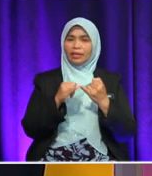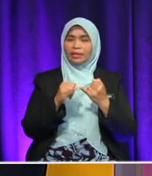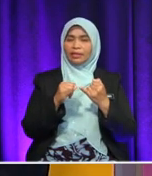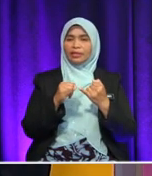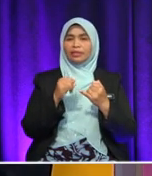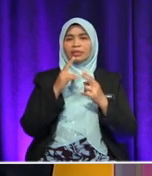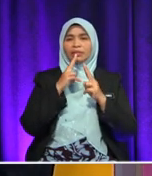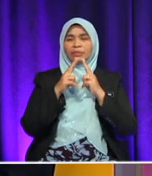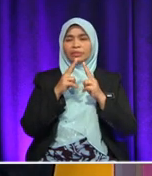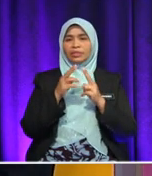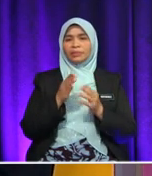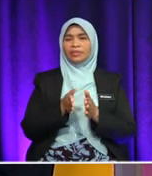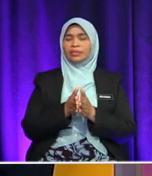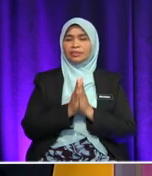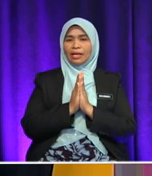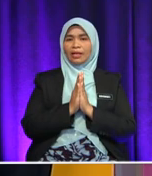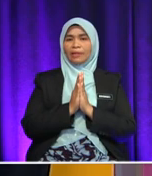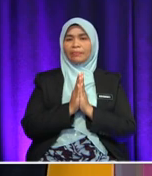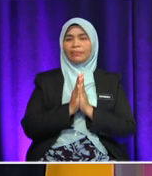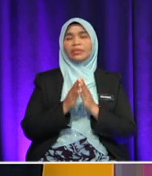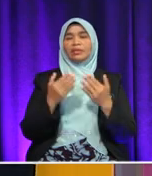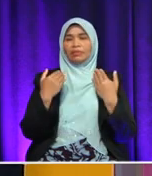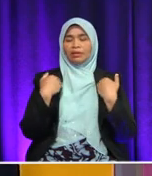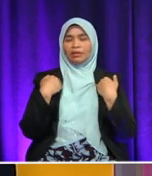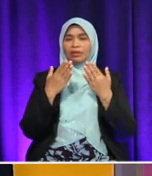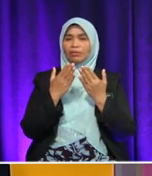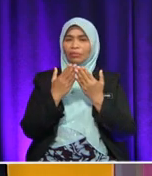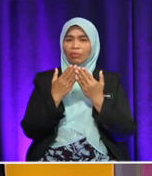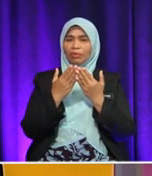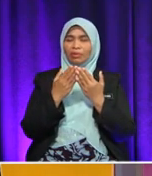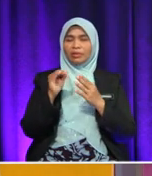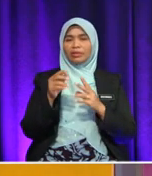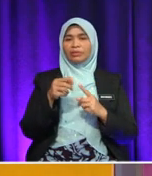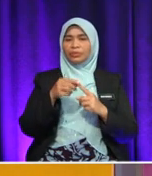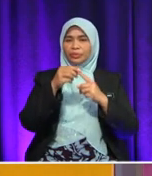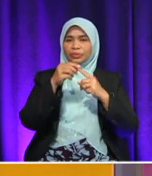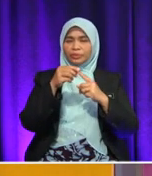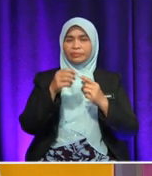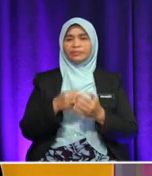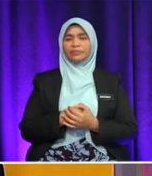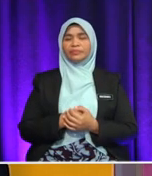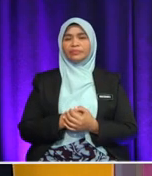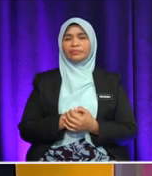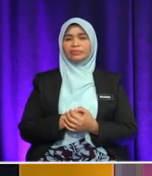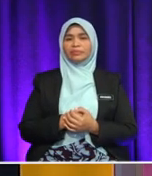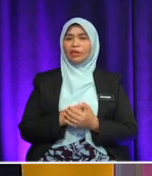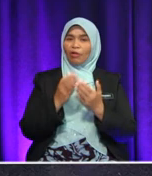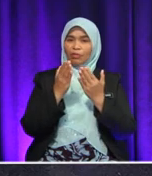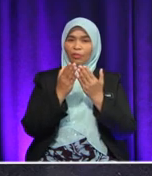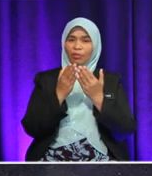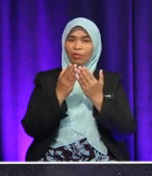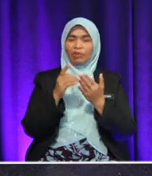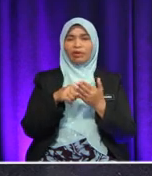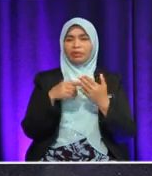didoa yang khusus lah untuk berkaitan dengan salat sunat istikharah nih ya doa-doa ini ada nih ya